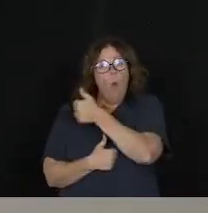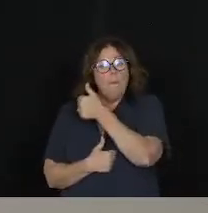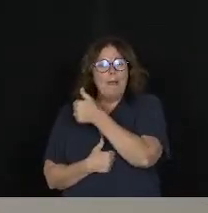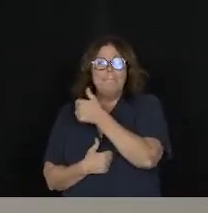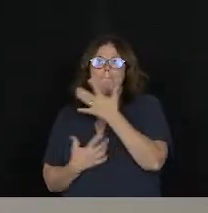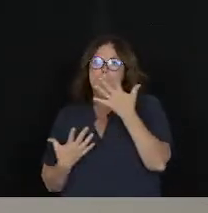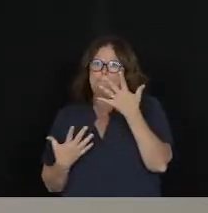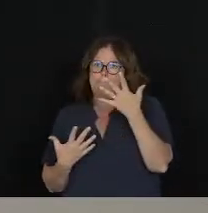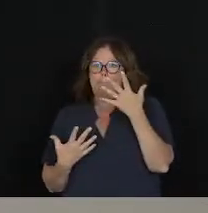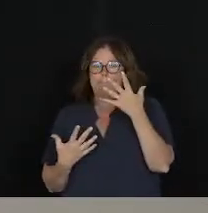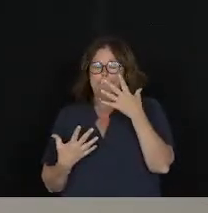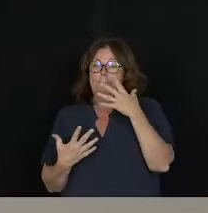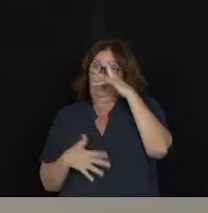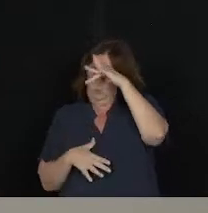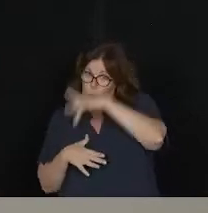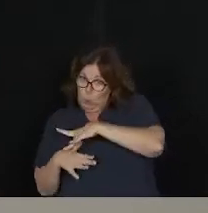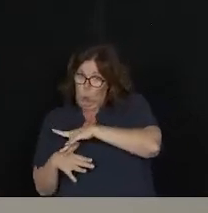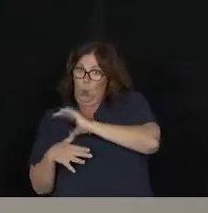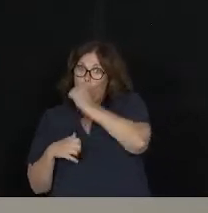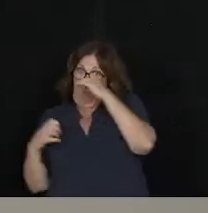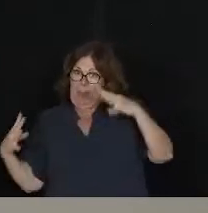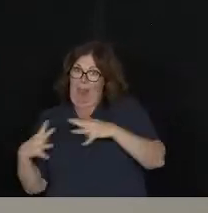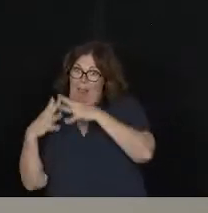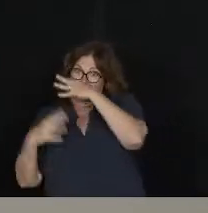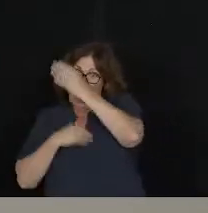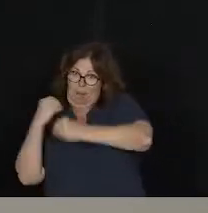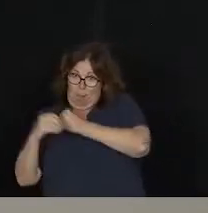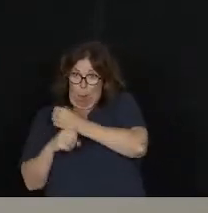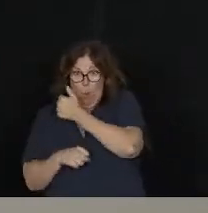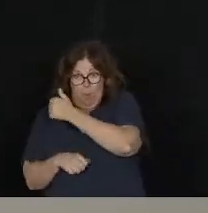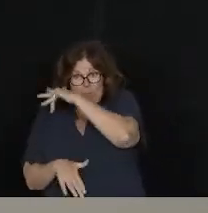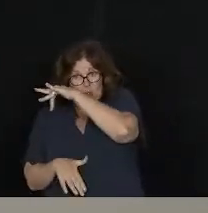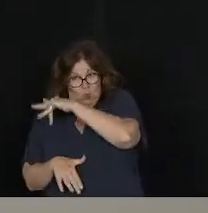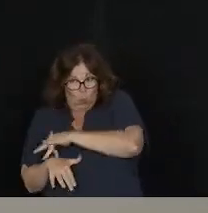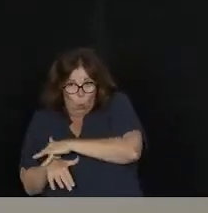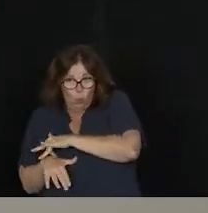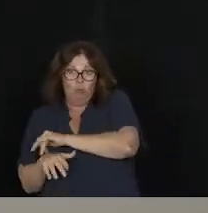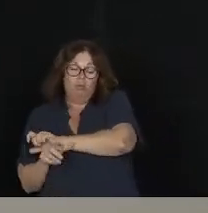qui ont combattu pendant la Première Guerre mondiale et qui ont à la fois